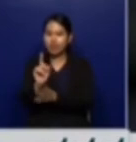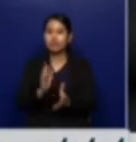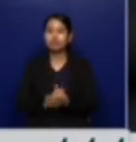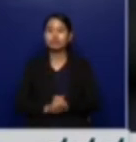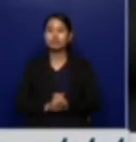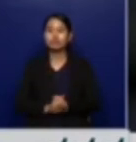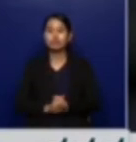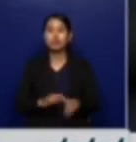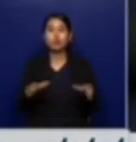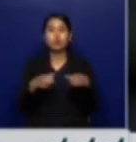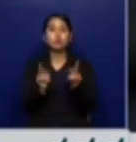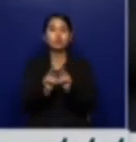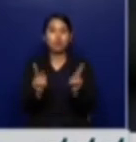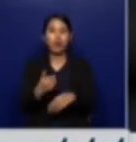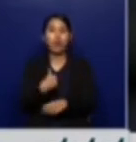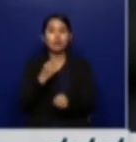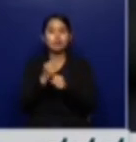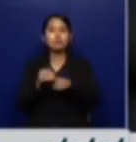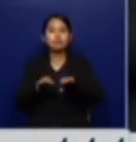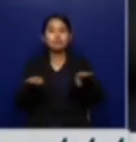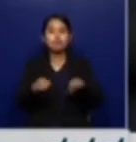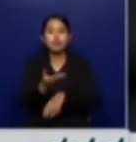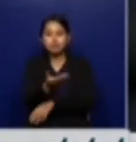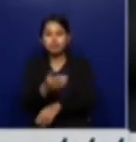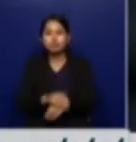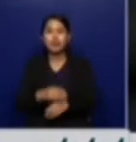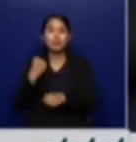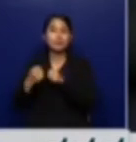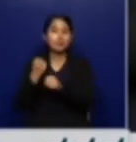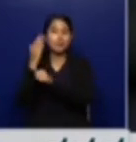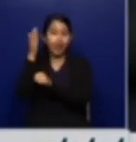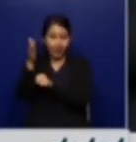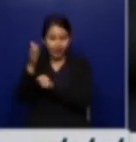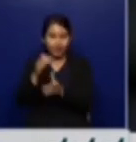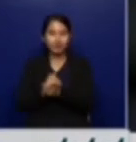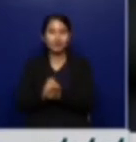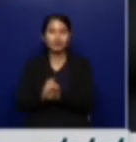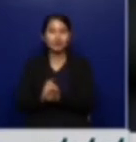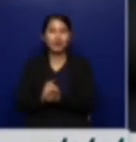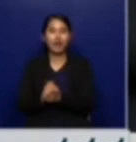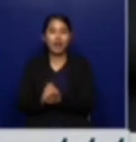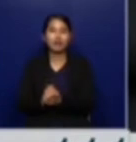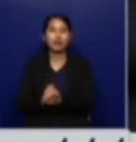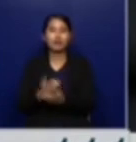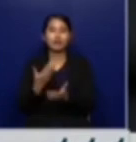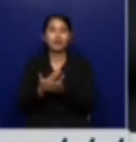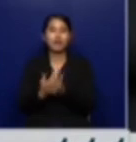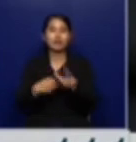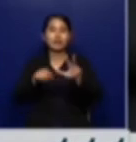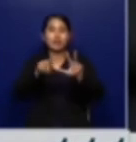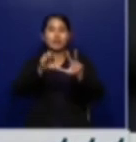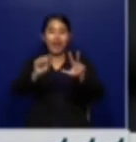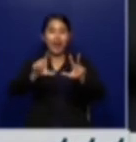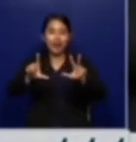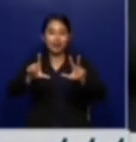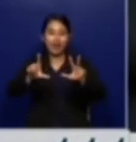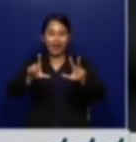กรรมการชุดนี้ทำเป็นมาตรฐานนะครับจะทำต่อเนื่องปีหน้าเนี่ยถ้าปรับไป 300,000 ล้านก็ตัดทิ้งเลยไม่ต้องแปลก